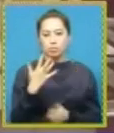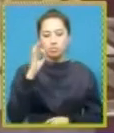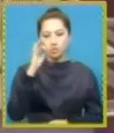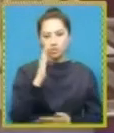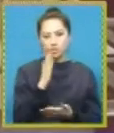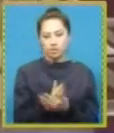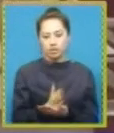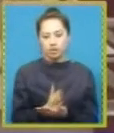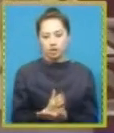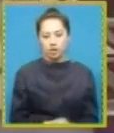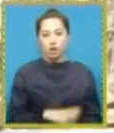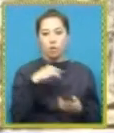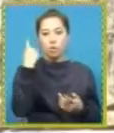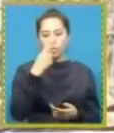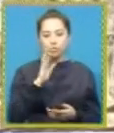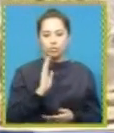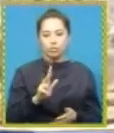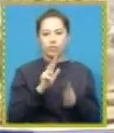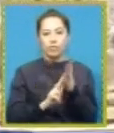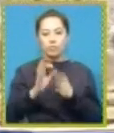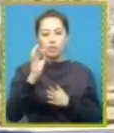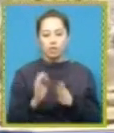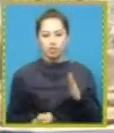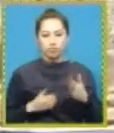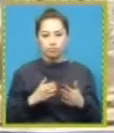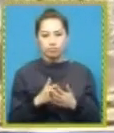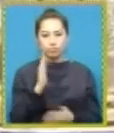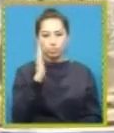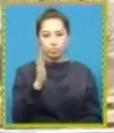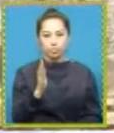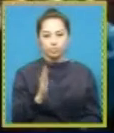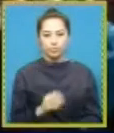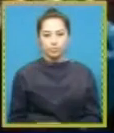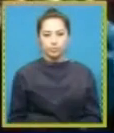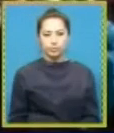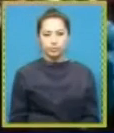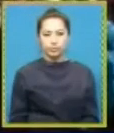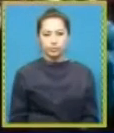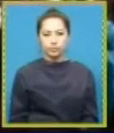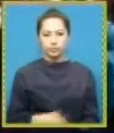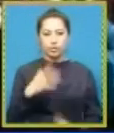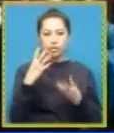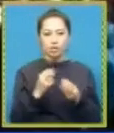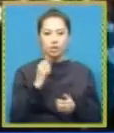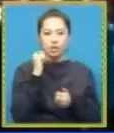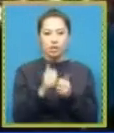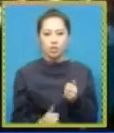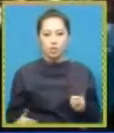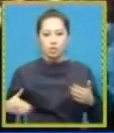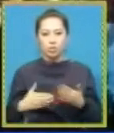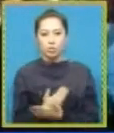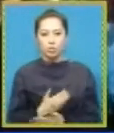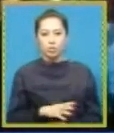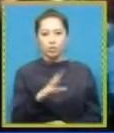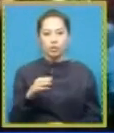76,5%-ға жетті. Келер жылы бұл меже 80%-дан асатын болады. Күн санап өркендеп жаңа нысаналар мен толығып